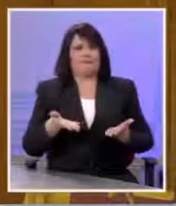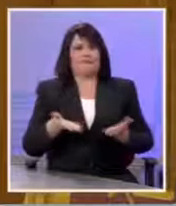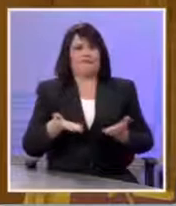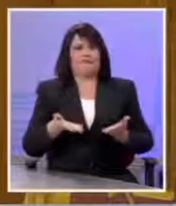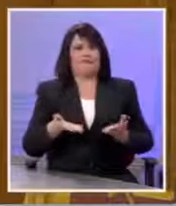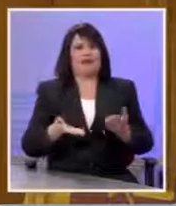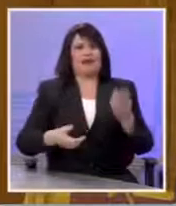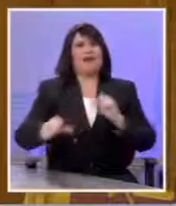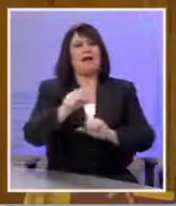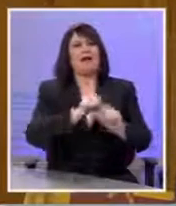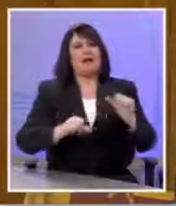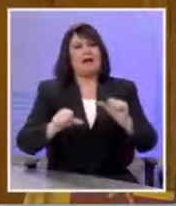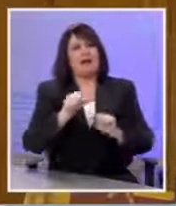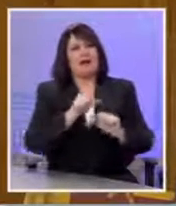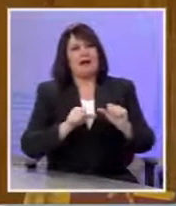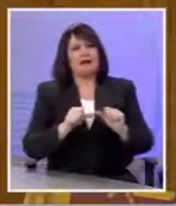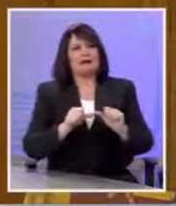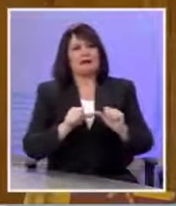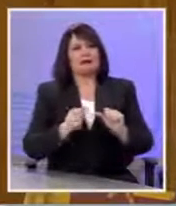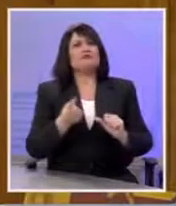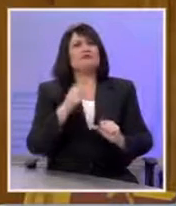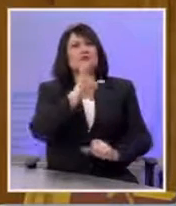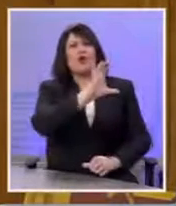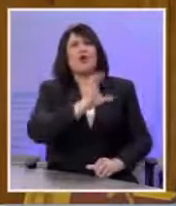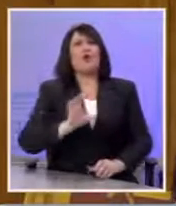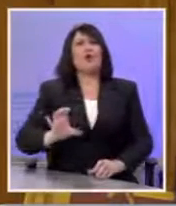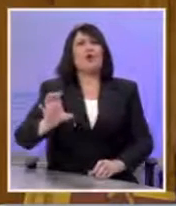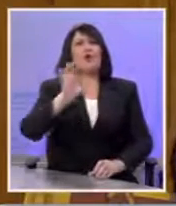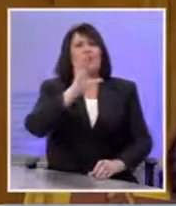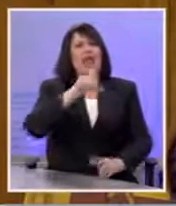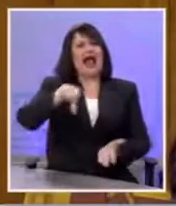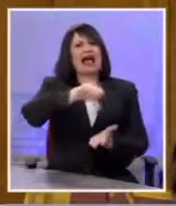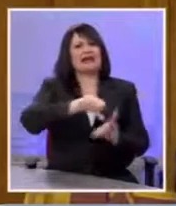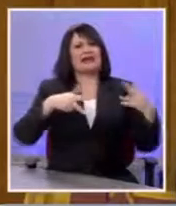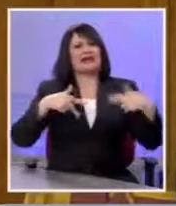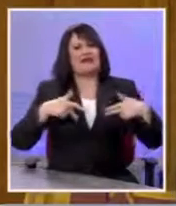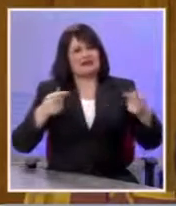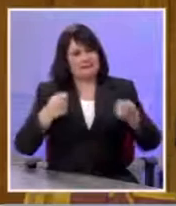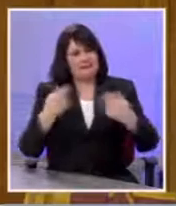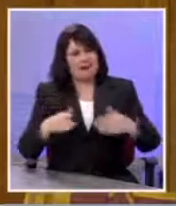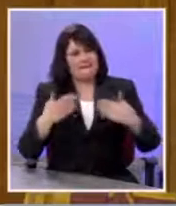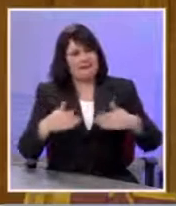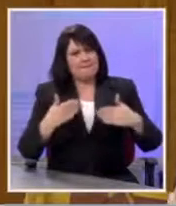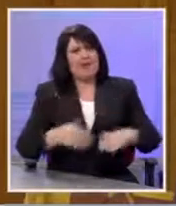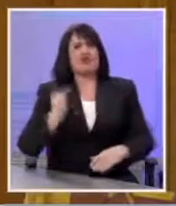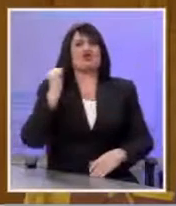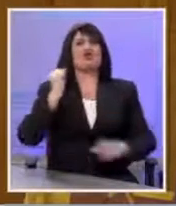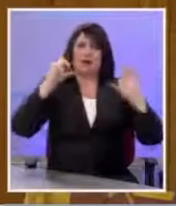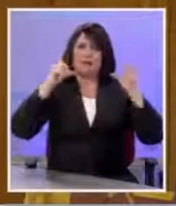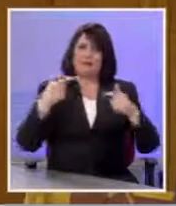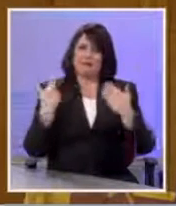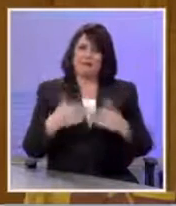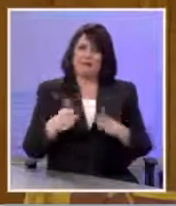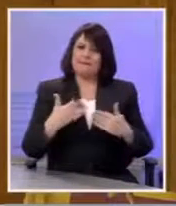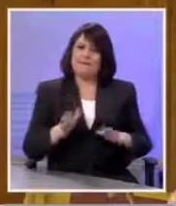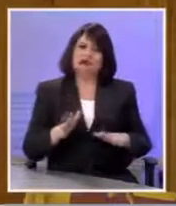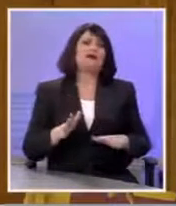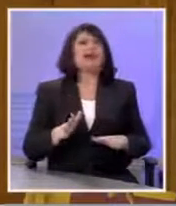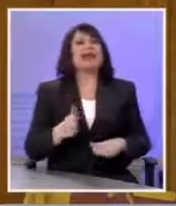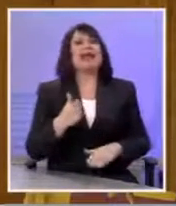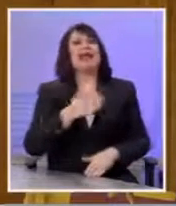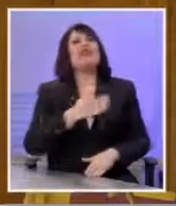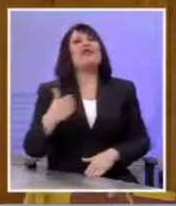αλλαγές που σε άλλες χώρες πραγματοποιήθηκαν από αστικές κυβερνήσεις, από σοσιαλδημοκρατικές κυβερνήσεις, ακόμα και από